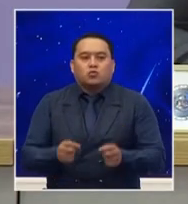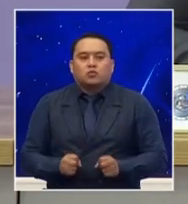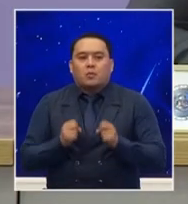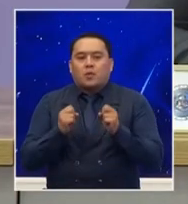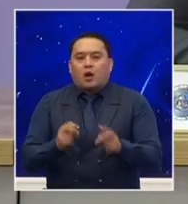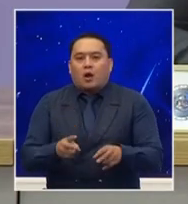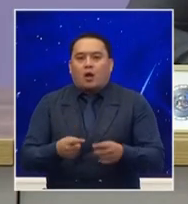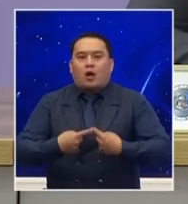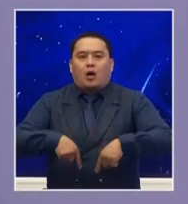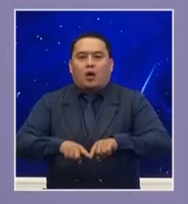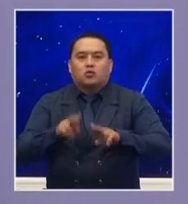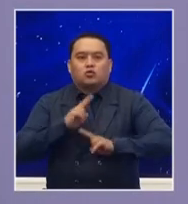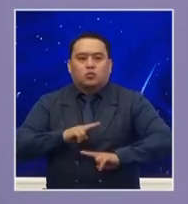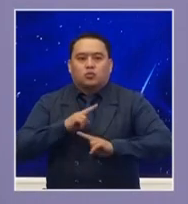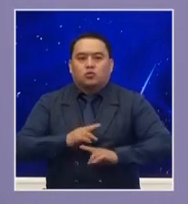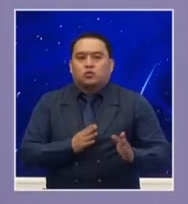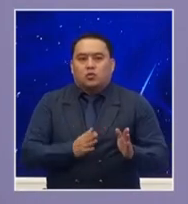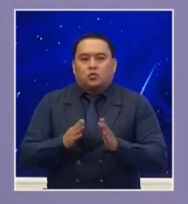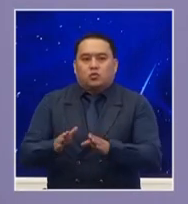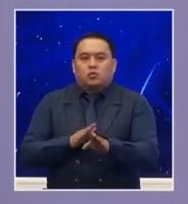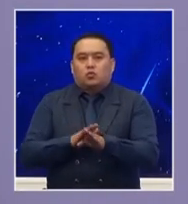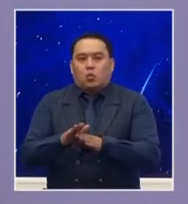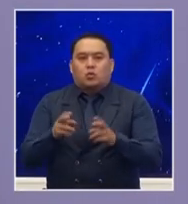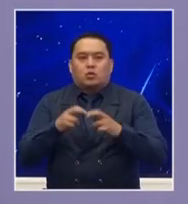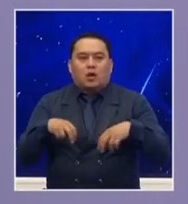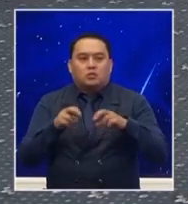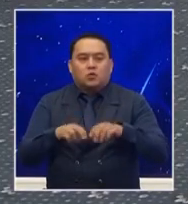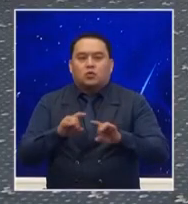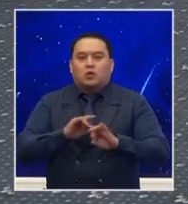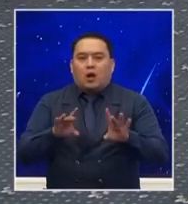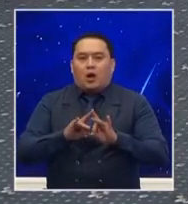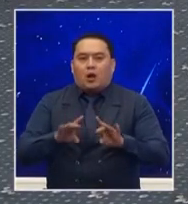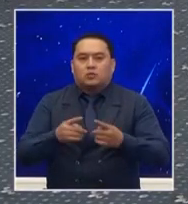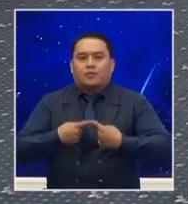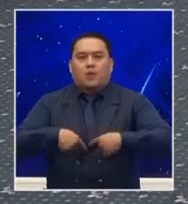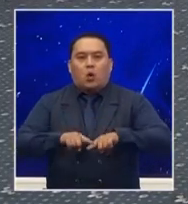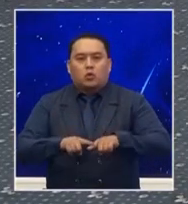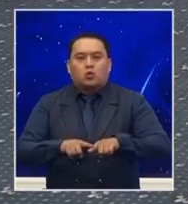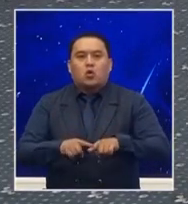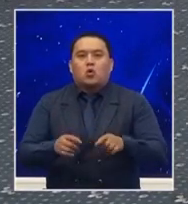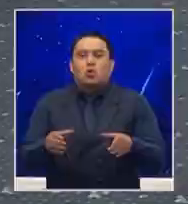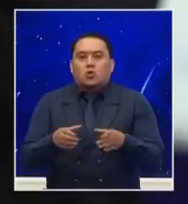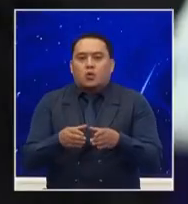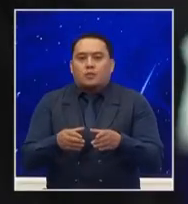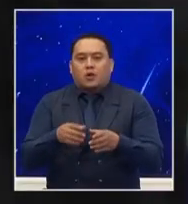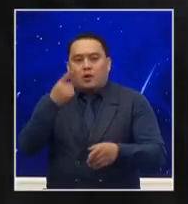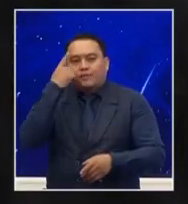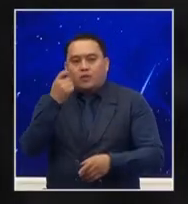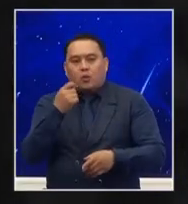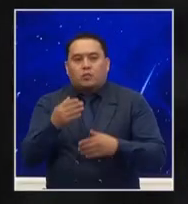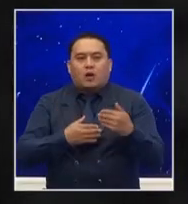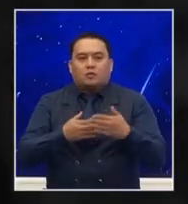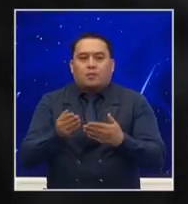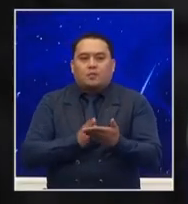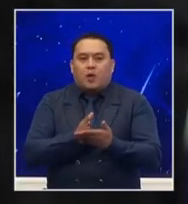үшін агенттік жұмыс алгоритмдерін толықтай қайта қарағанын атап өтті. Жалпы агенттік мамандары үйінді ескерту профилактикалық